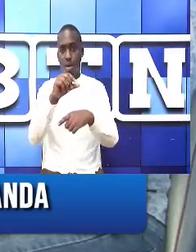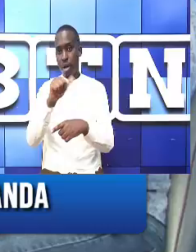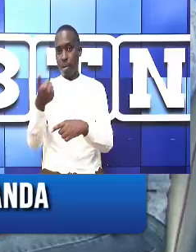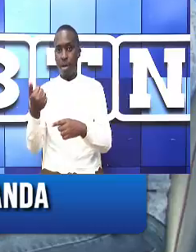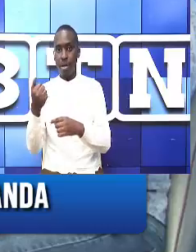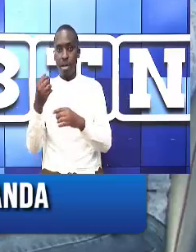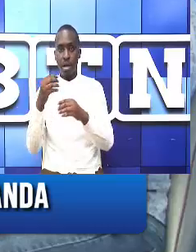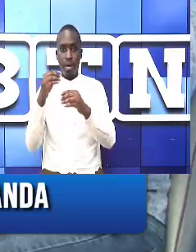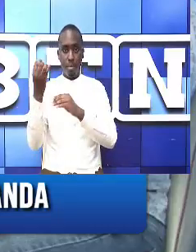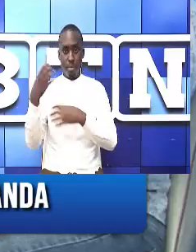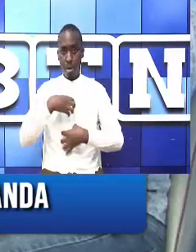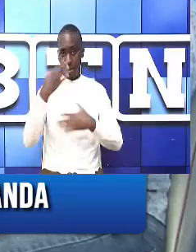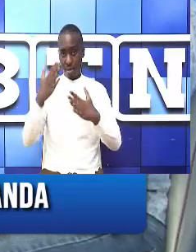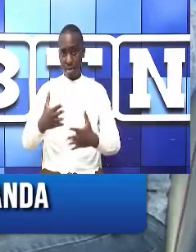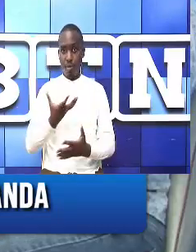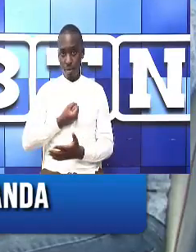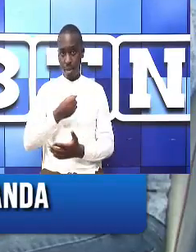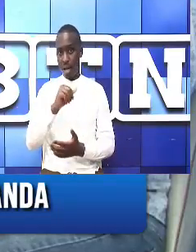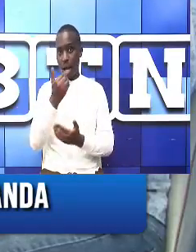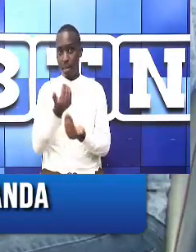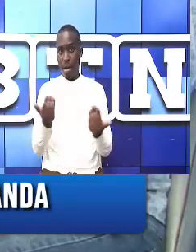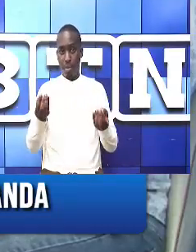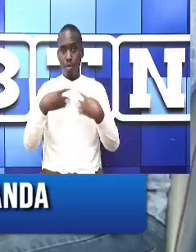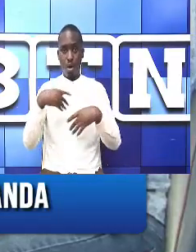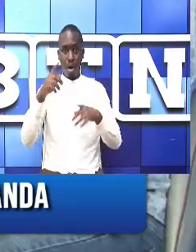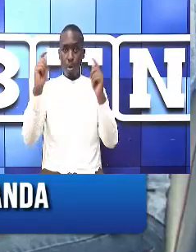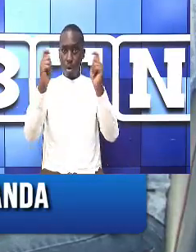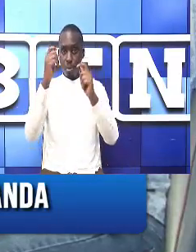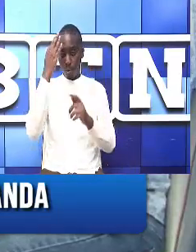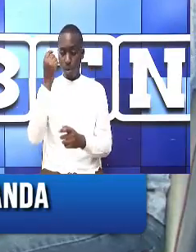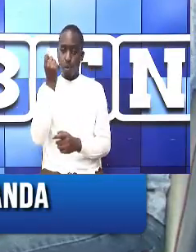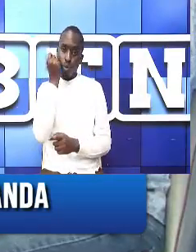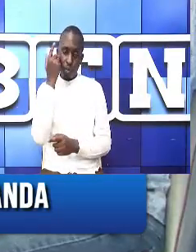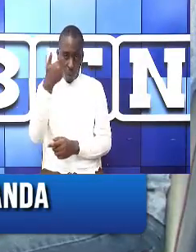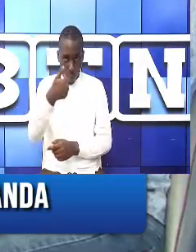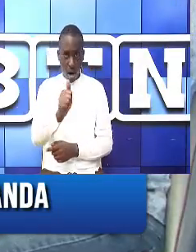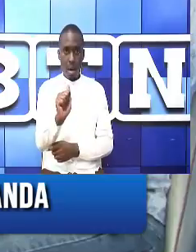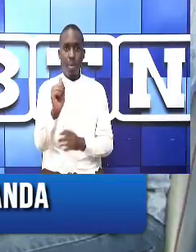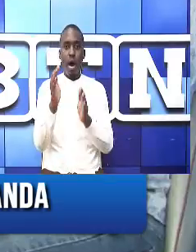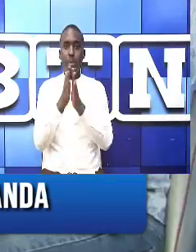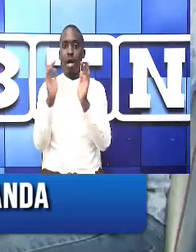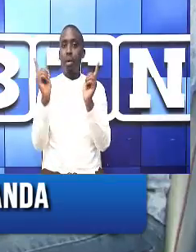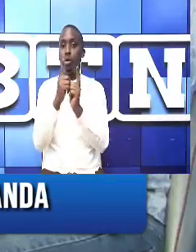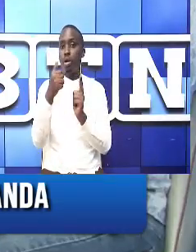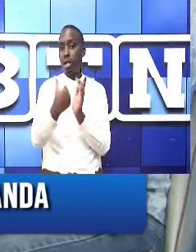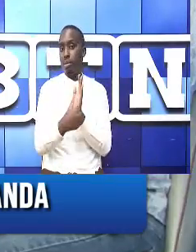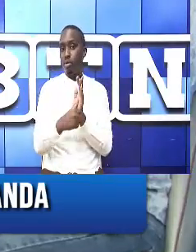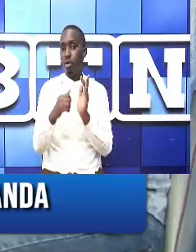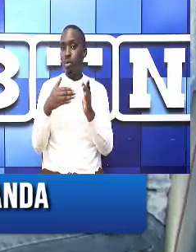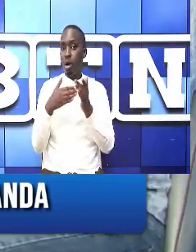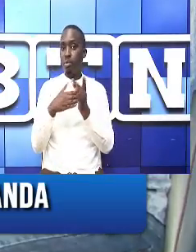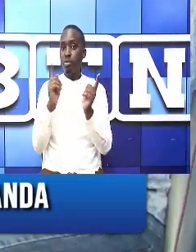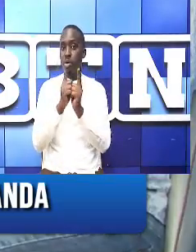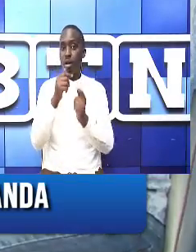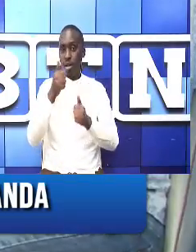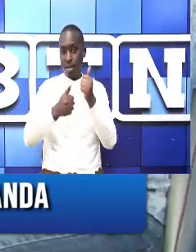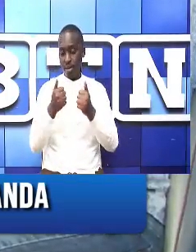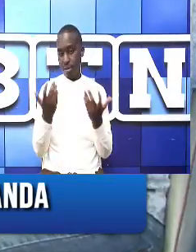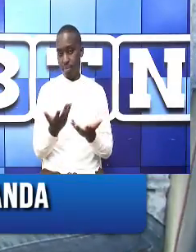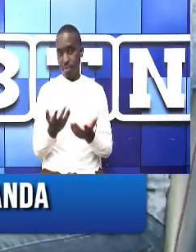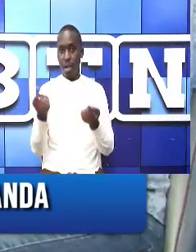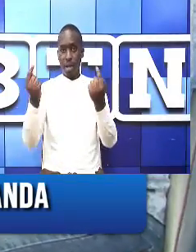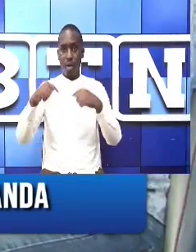batumirwa ndetse n'aba bana bari buze kuduha ubuhamya kugira ngo twumve noneho ubu bwabo nk'abahura n'iki kibazo bo imbogamizi bahura nazo